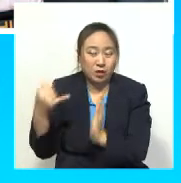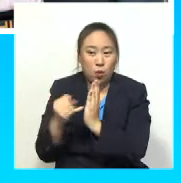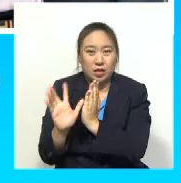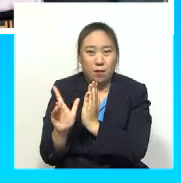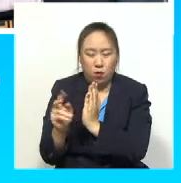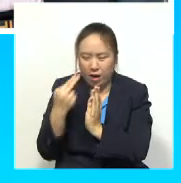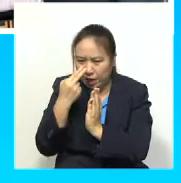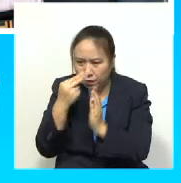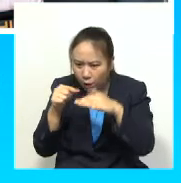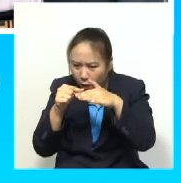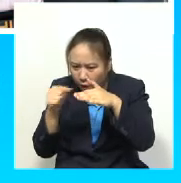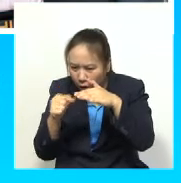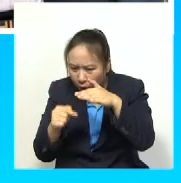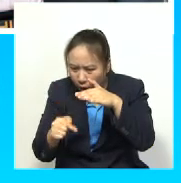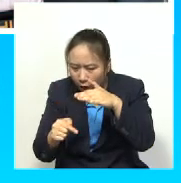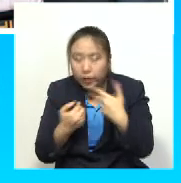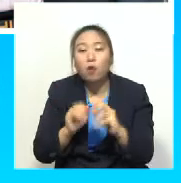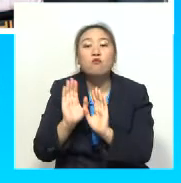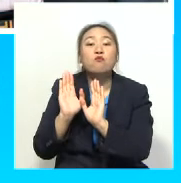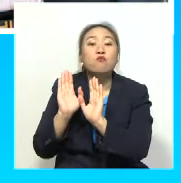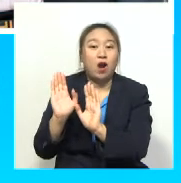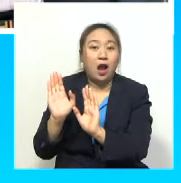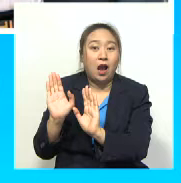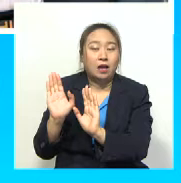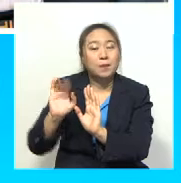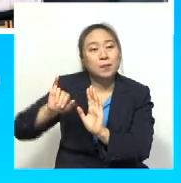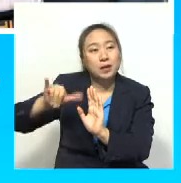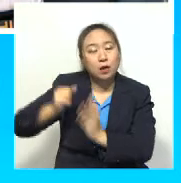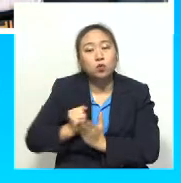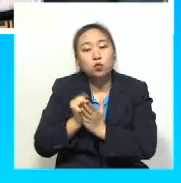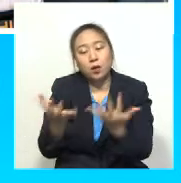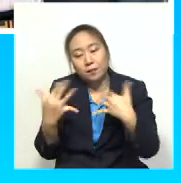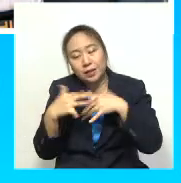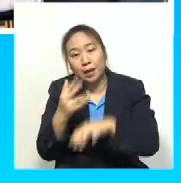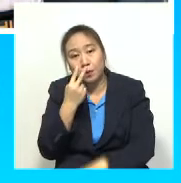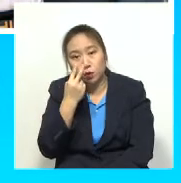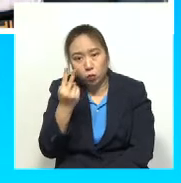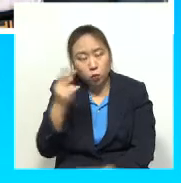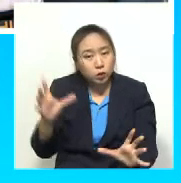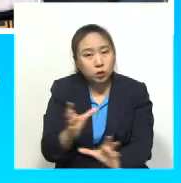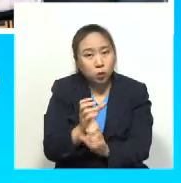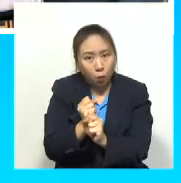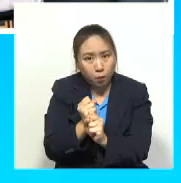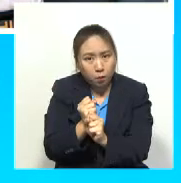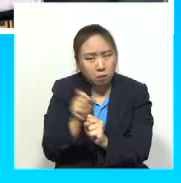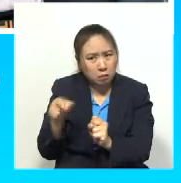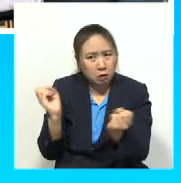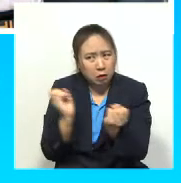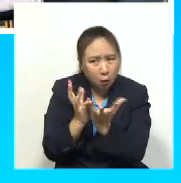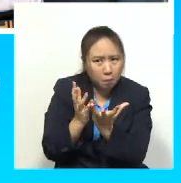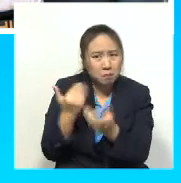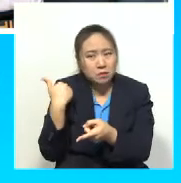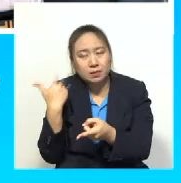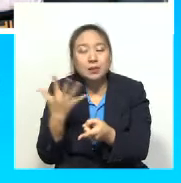ชัยภูมินะคะยังไงเดี๋ยวฝากท่านรองอธิบดีไว้อาจจะช่วยประสานนิดนึงว่าตกลงแล้วข้อเท็จจริงมันจะมีความเสียห